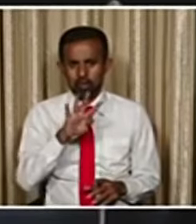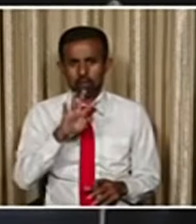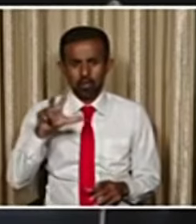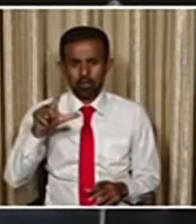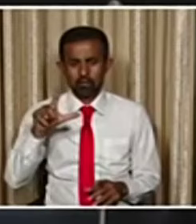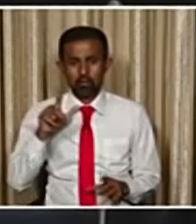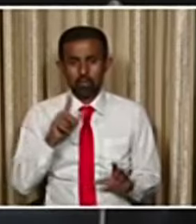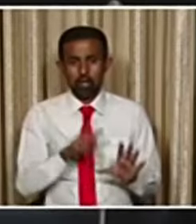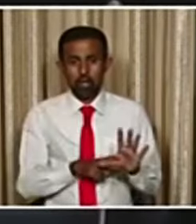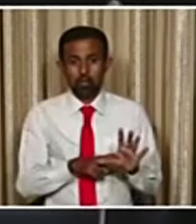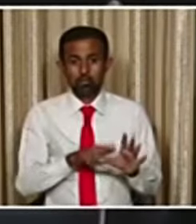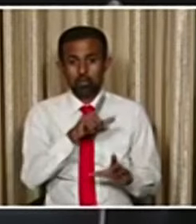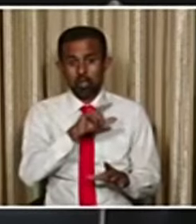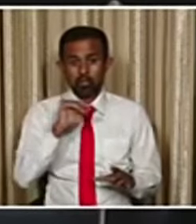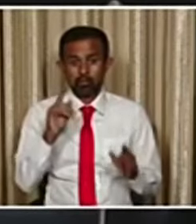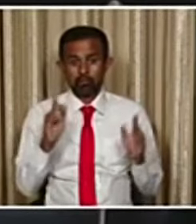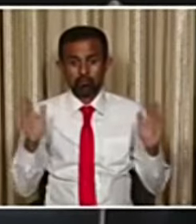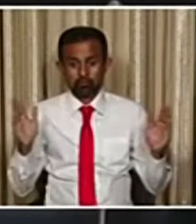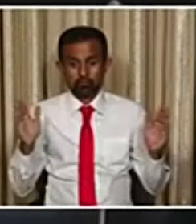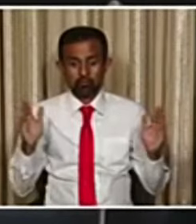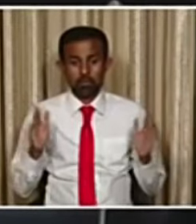1977 ඉඳලා අවුරුදු 76ක් තුල